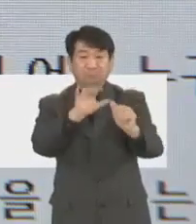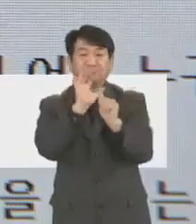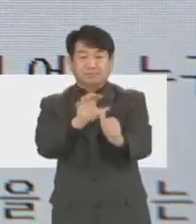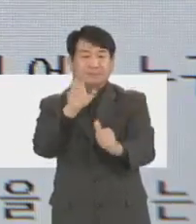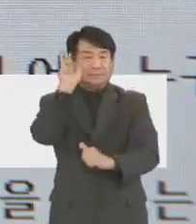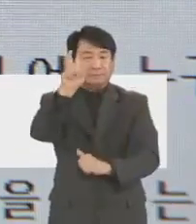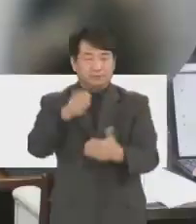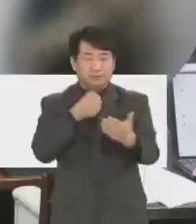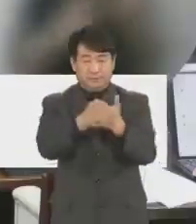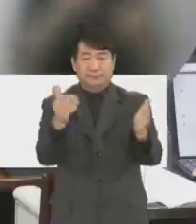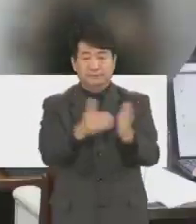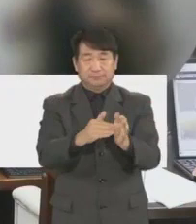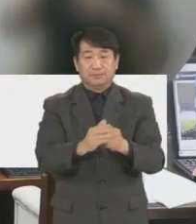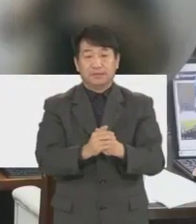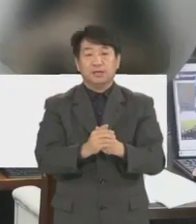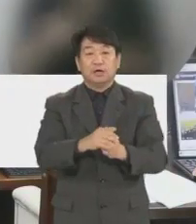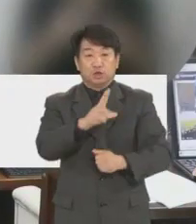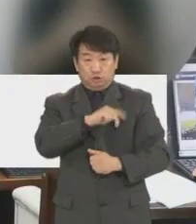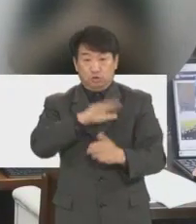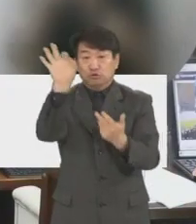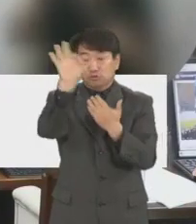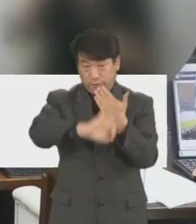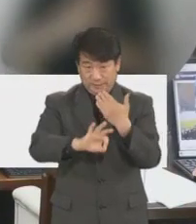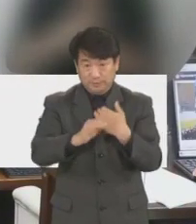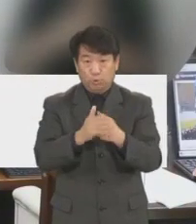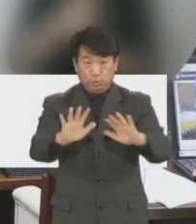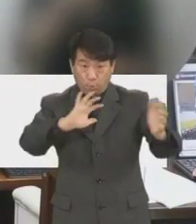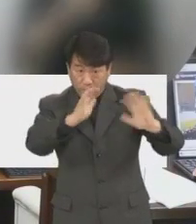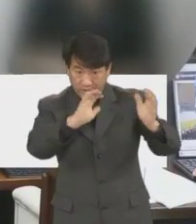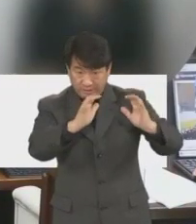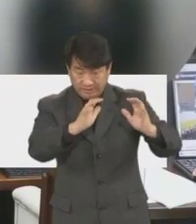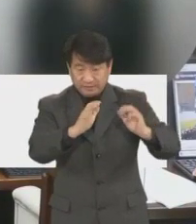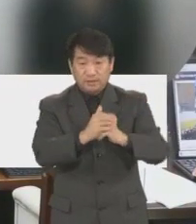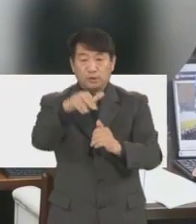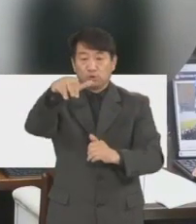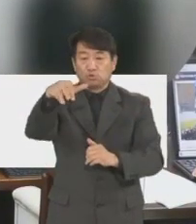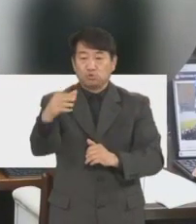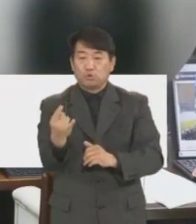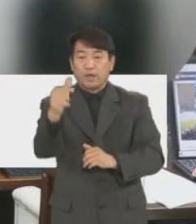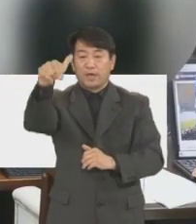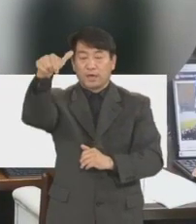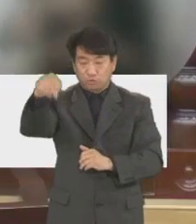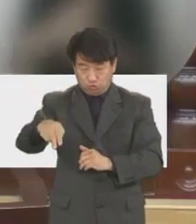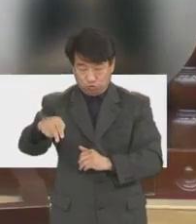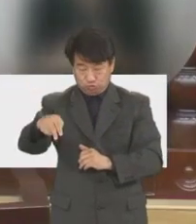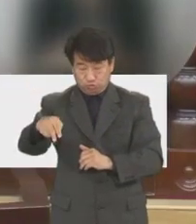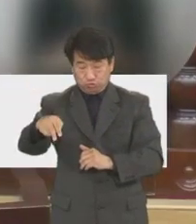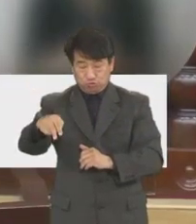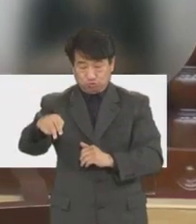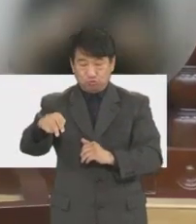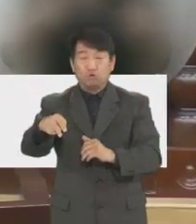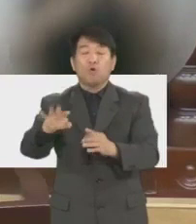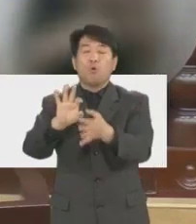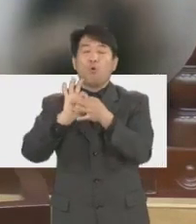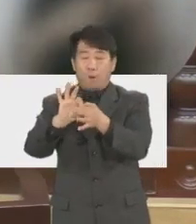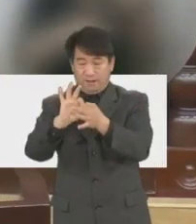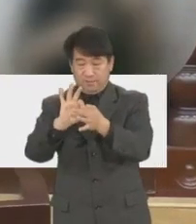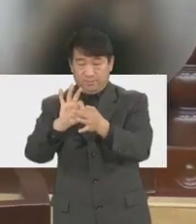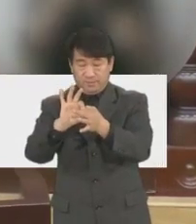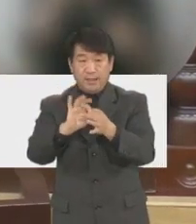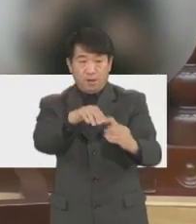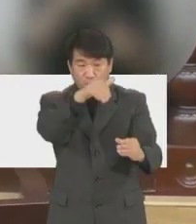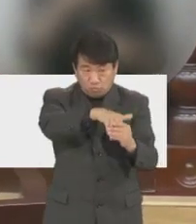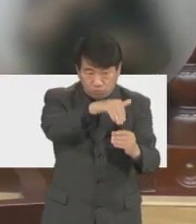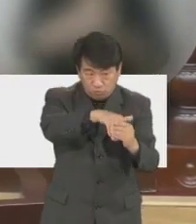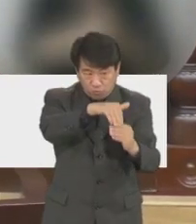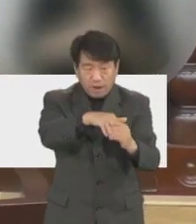확정됐습니다 대전 서구의회는 오늘 본회의를 열고 최교의원 징계 요구일건에 대한 비공개 무기명 투표를